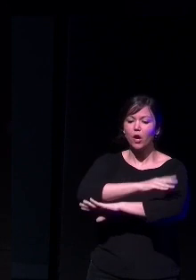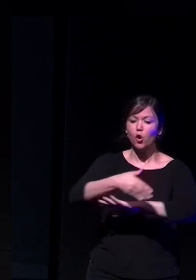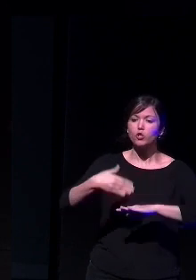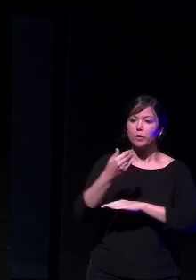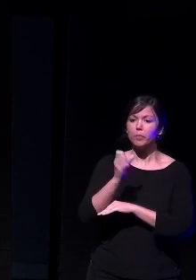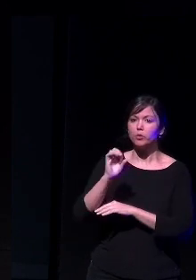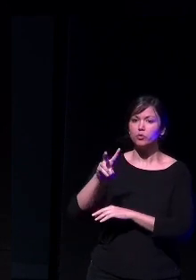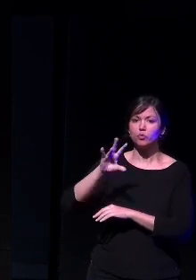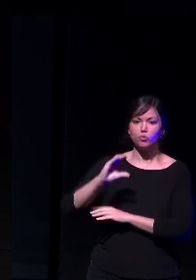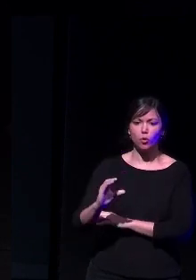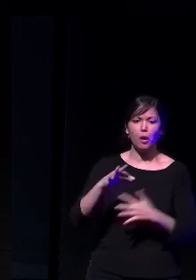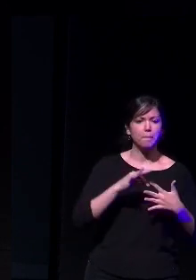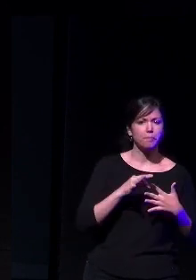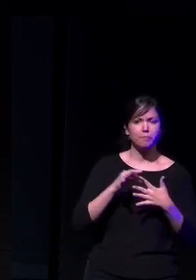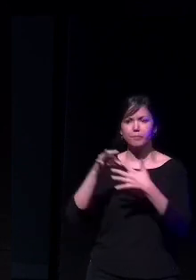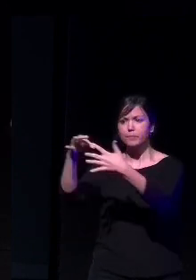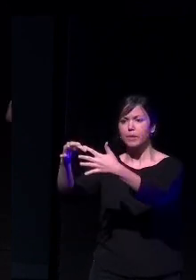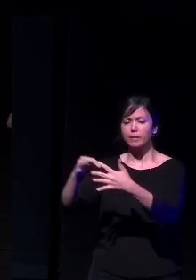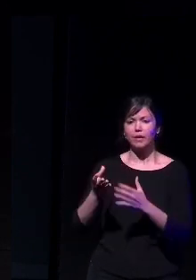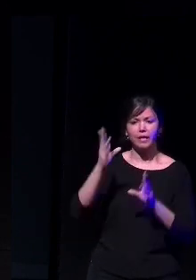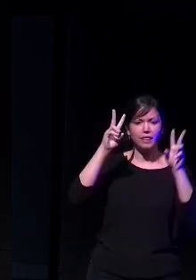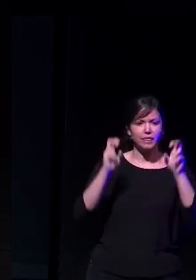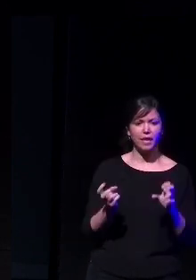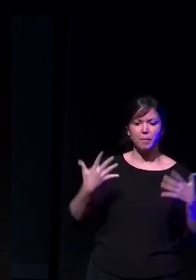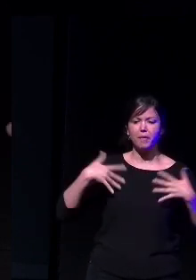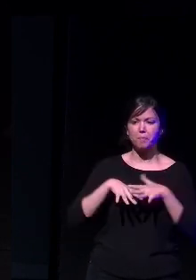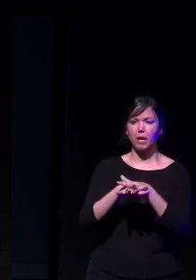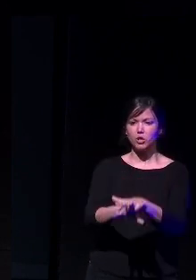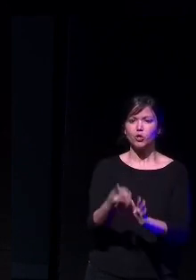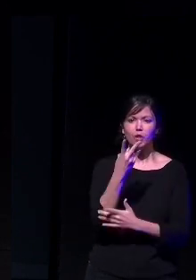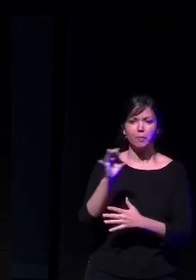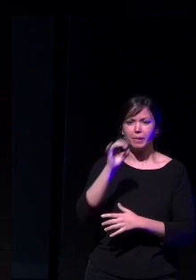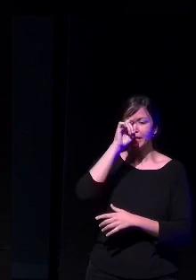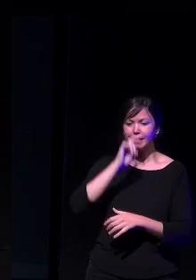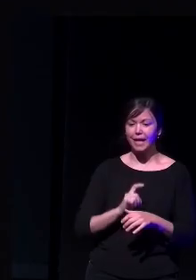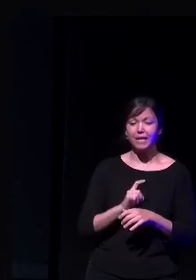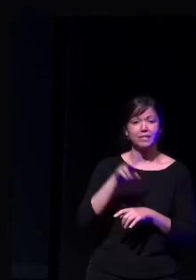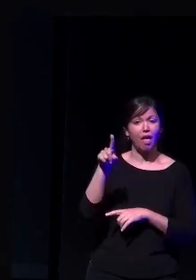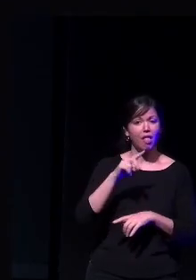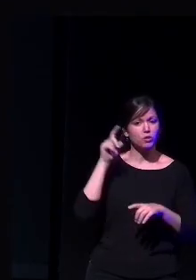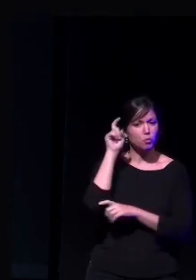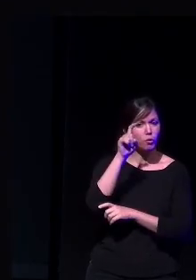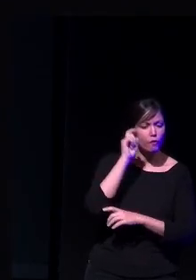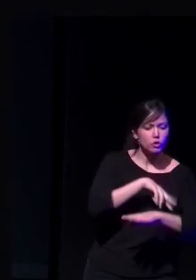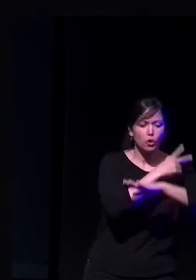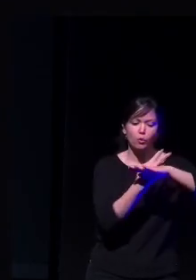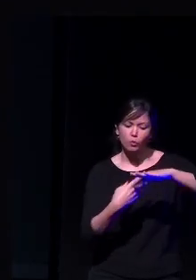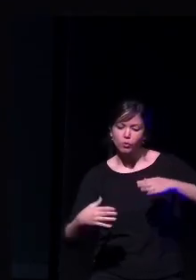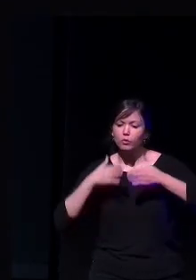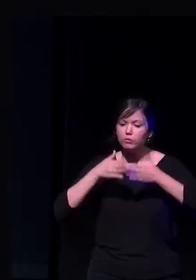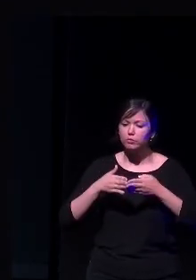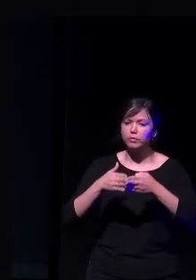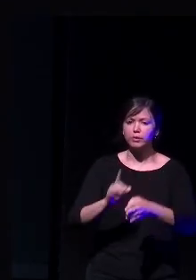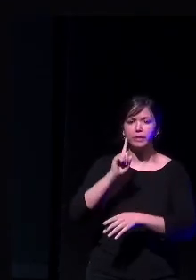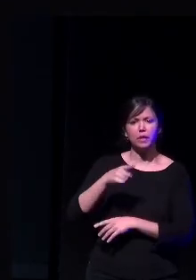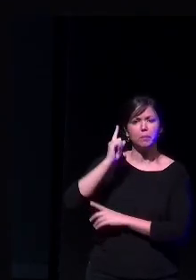És un grup de dones pioneres en el món de la immersió des de fa més de 20 anys. Són instructores de busseig, patrones d'embarcació i